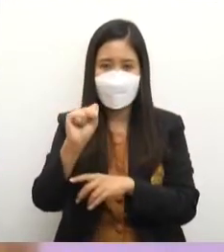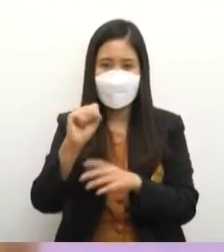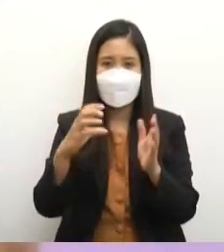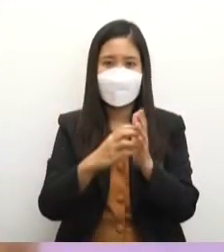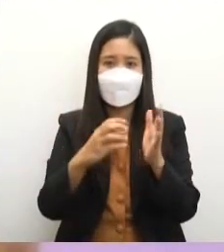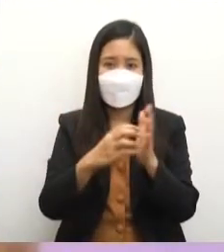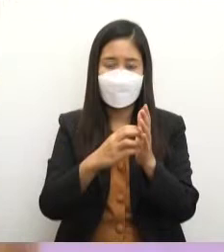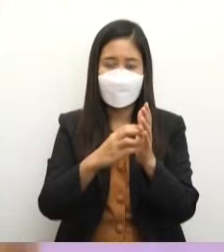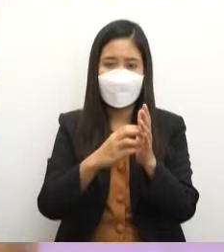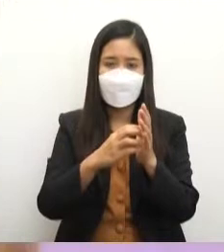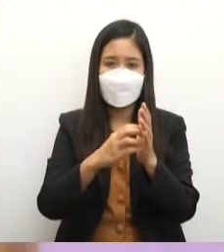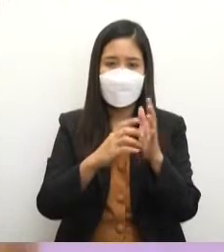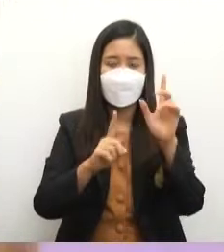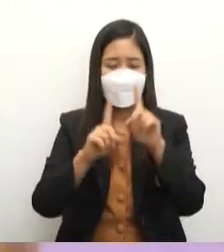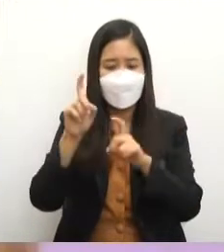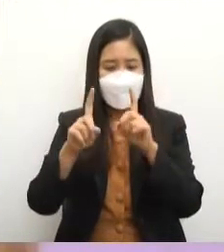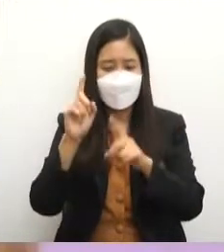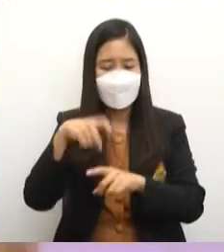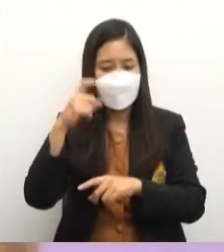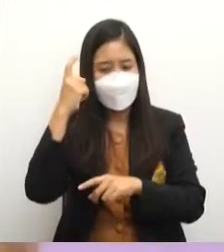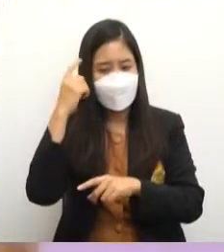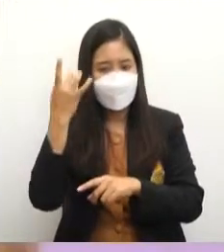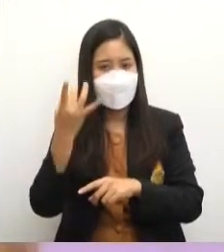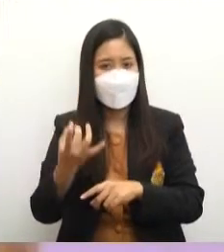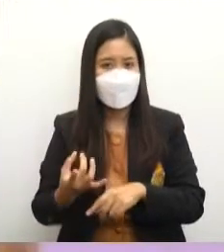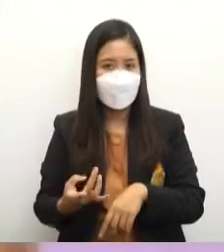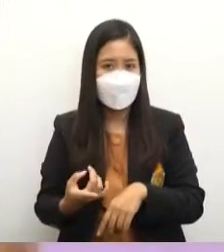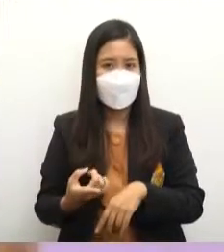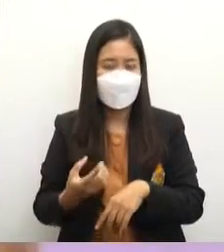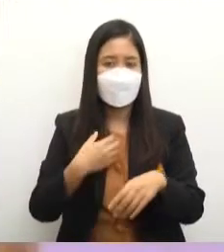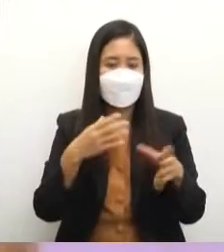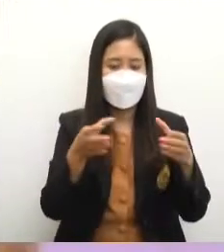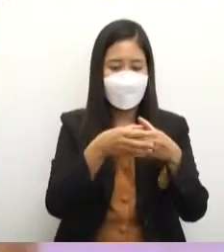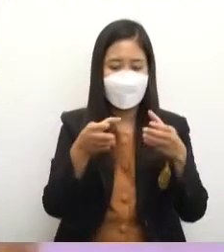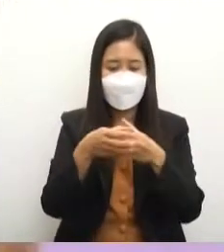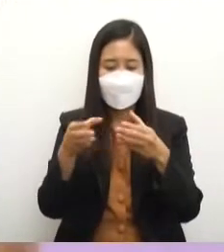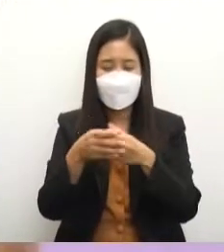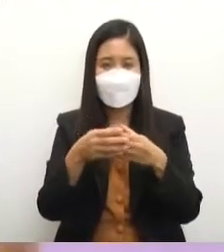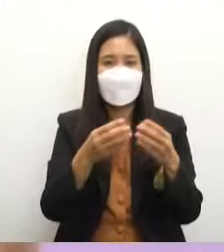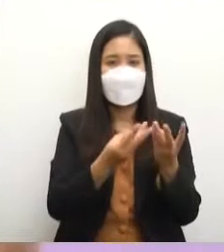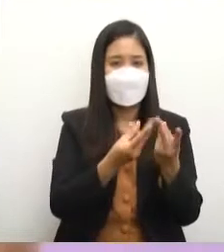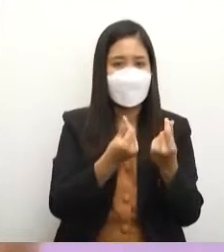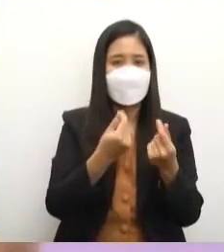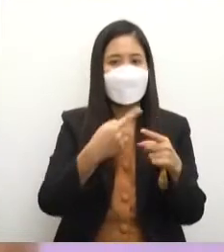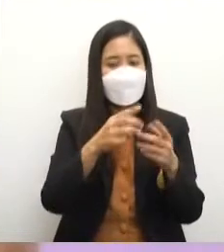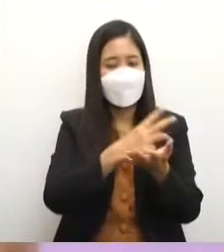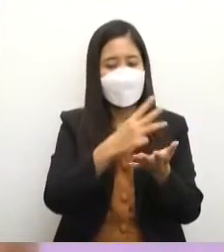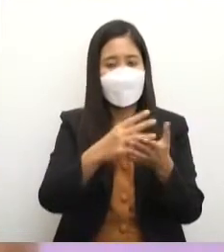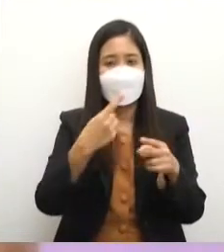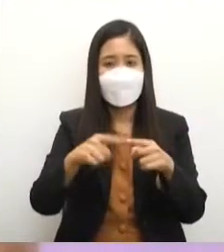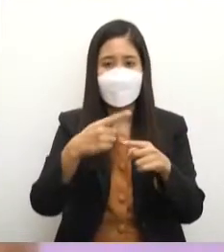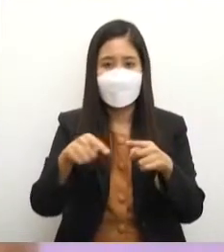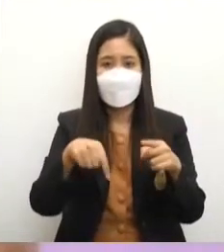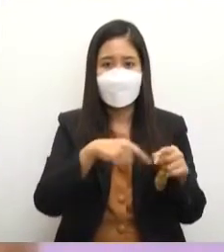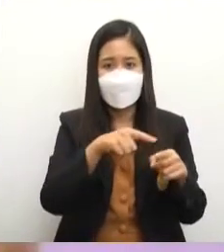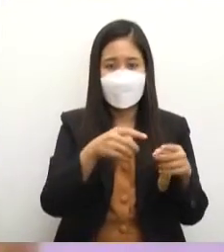ะคะของตัวชี้วัดที่ควรรู้แล้วก็ต้องรู้แบ่งเป็นกลุ่มสาระวิชาหลัก4สาระเท่านั้นก็จะได้แก่กลุ่มสาระ